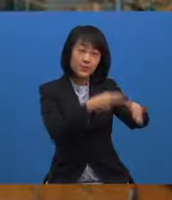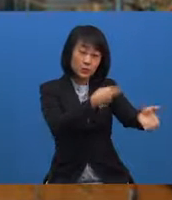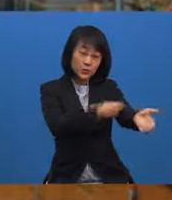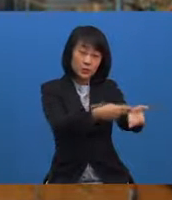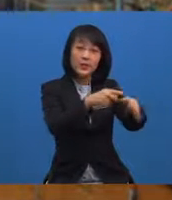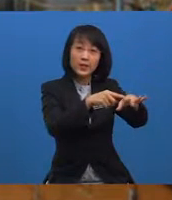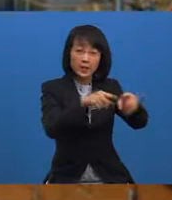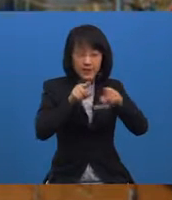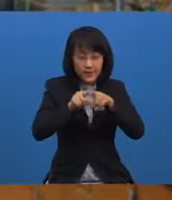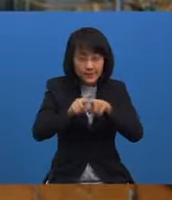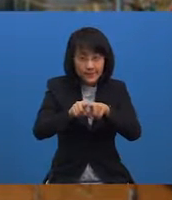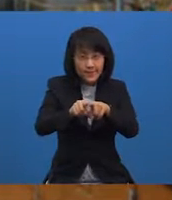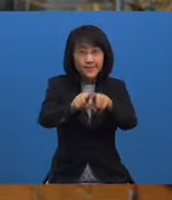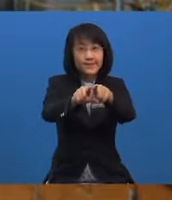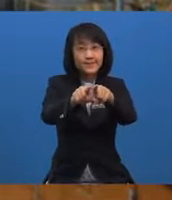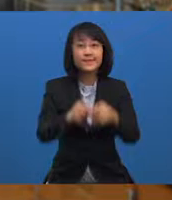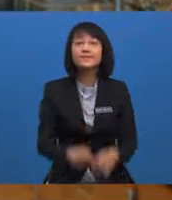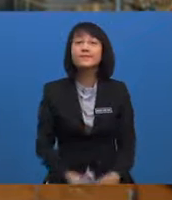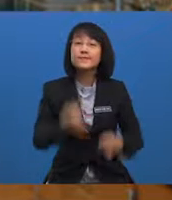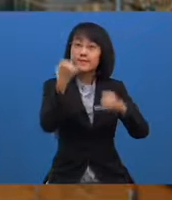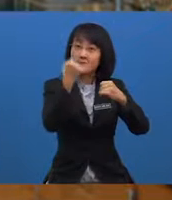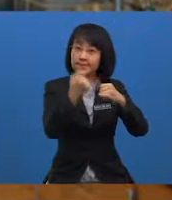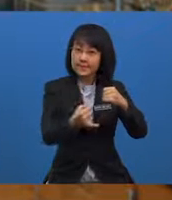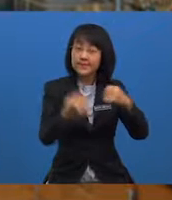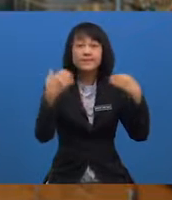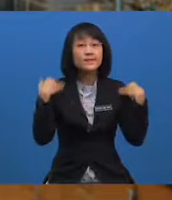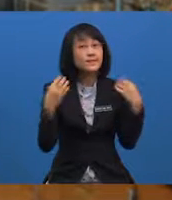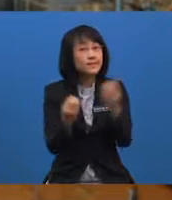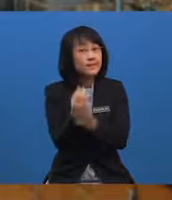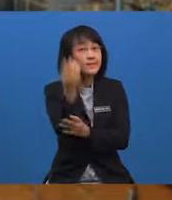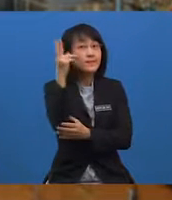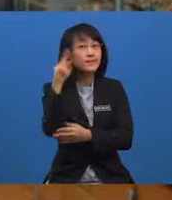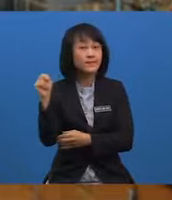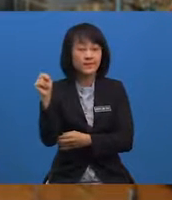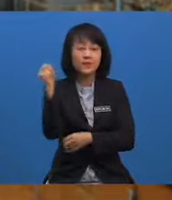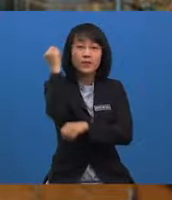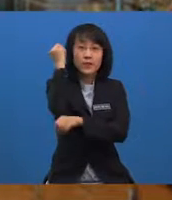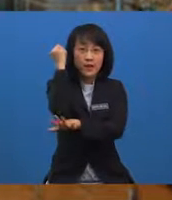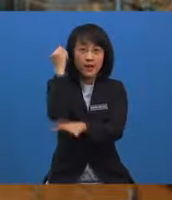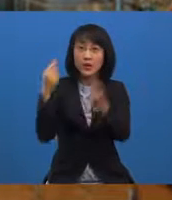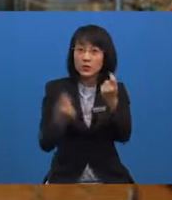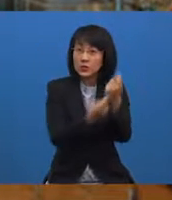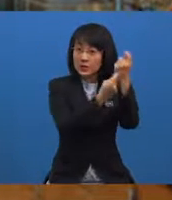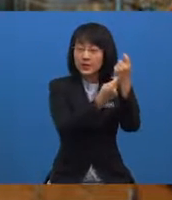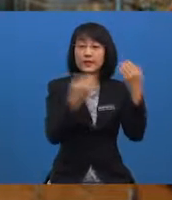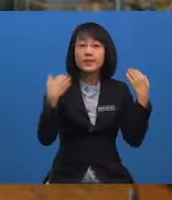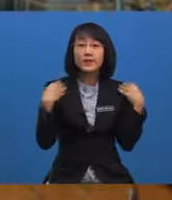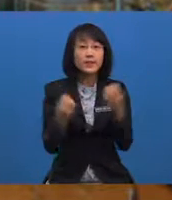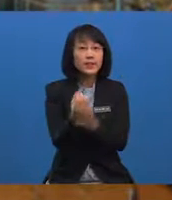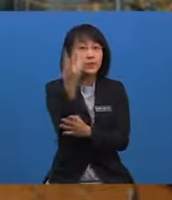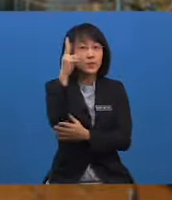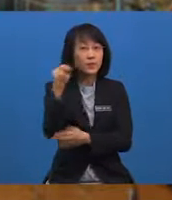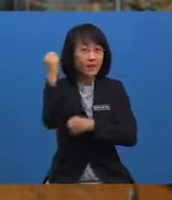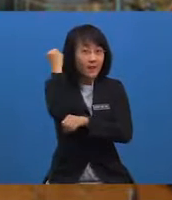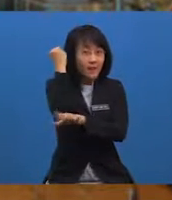daun selari. Akhir sekali, ada tumbuhan berakar tunjang dan ada tumbuhan